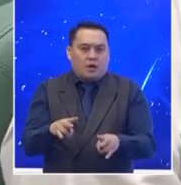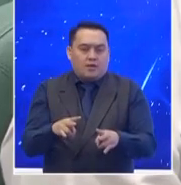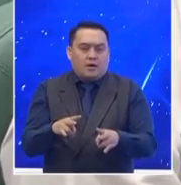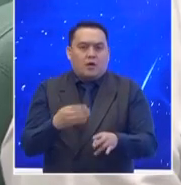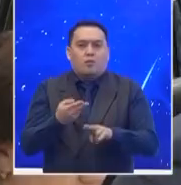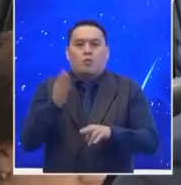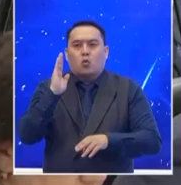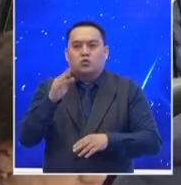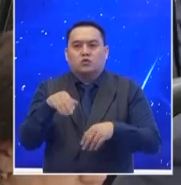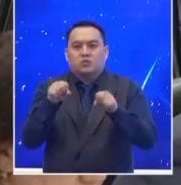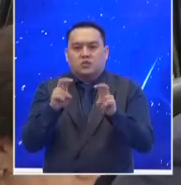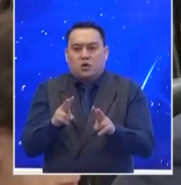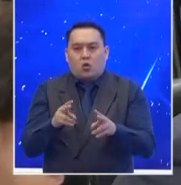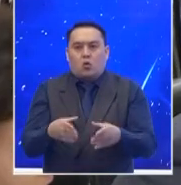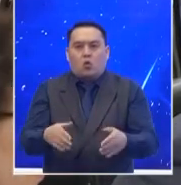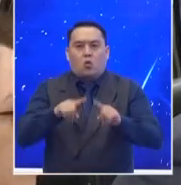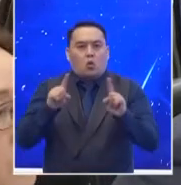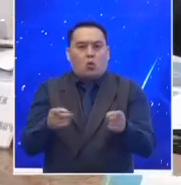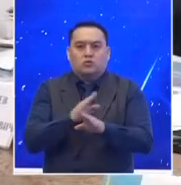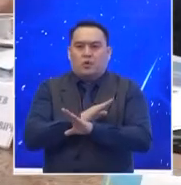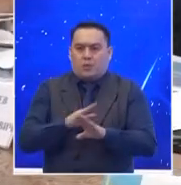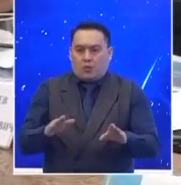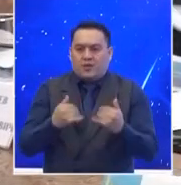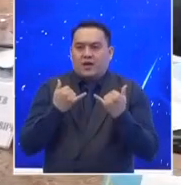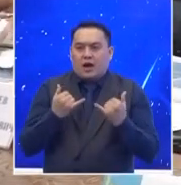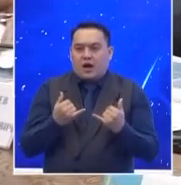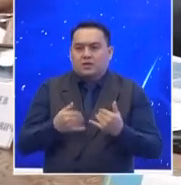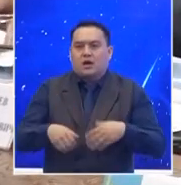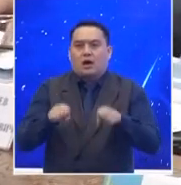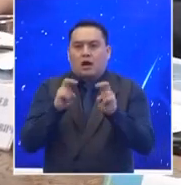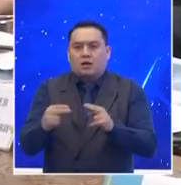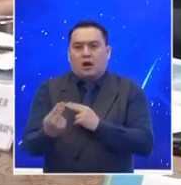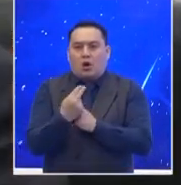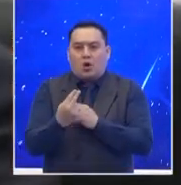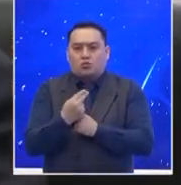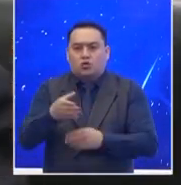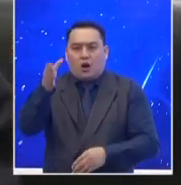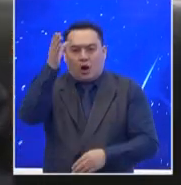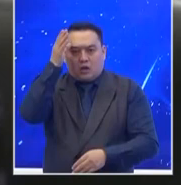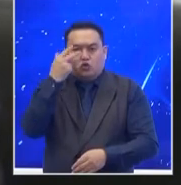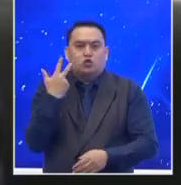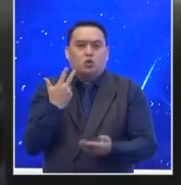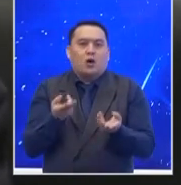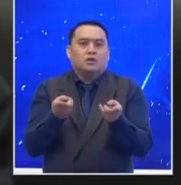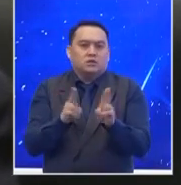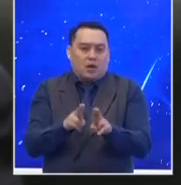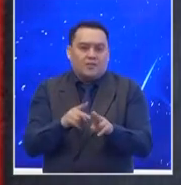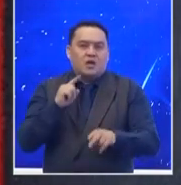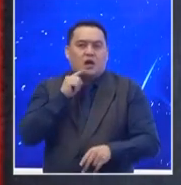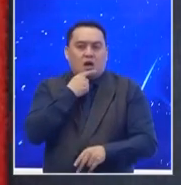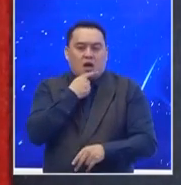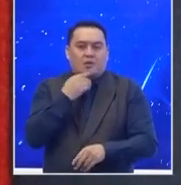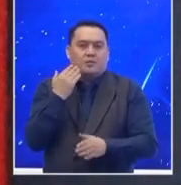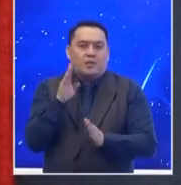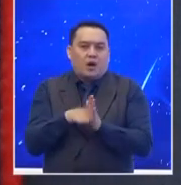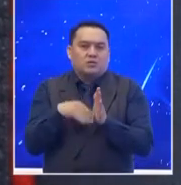Себебі болашақ маман қоғамнан оқшауланбауы тиіс. Қазір елімізде арнайы оқытатын 3 академия ғана қалған. Үнемдеудің арты